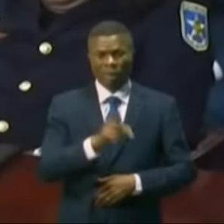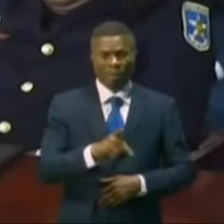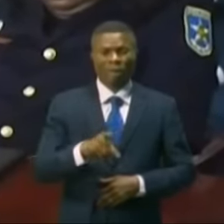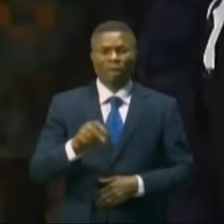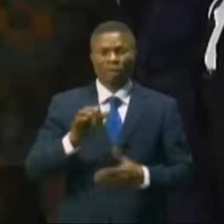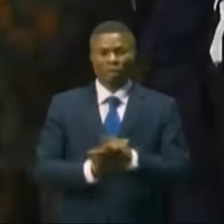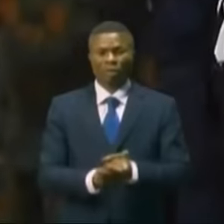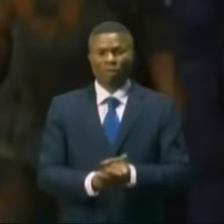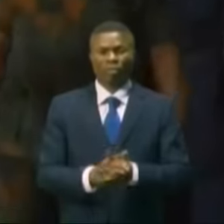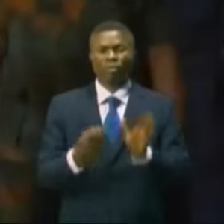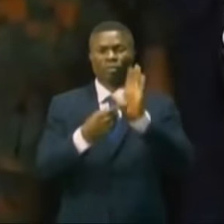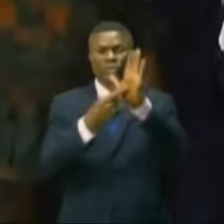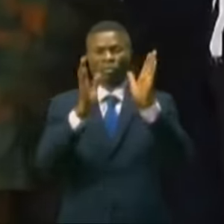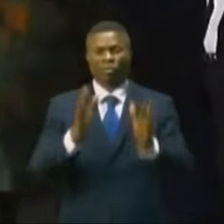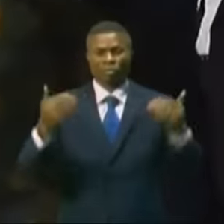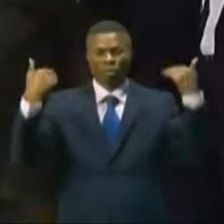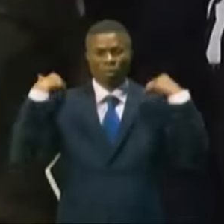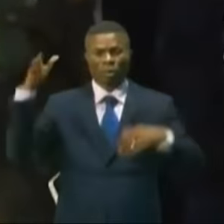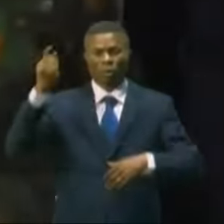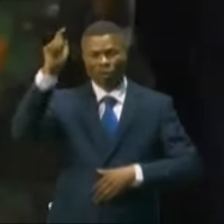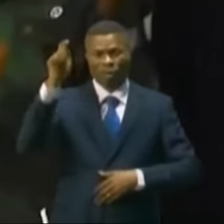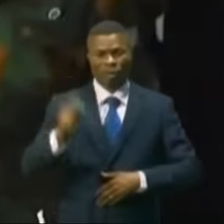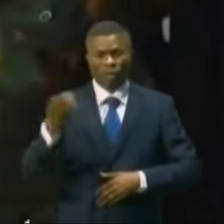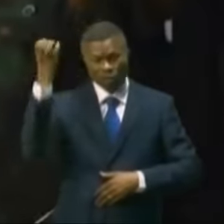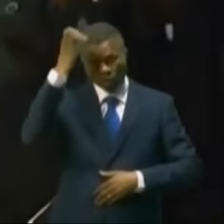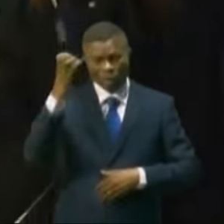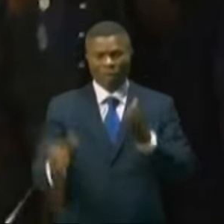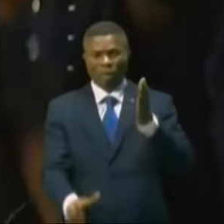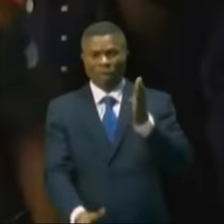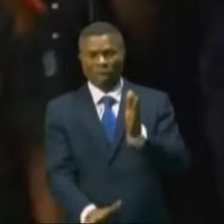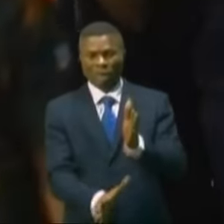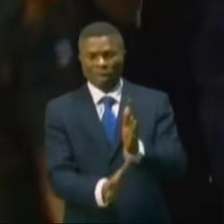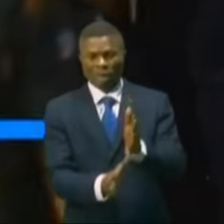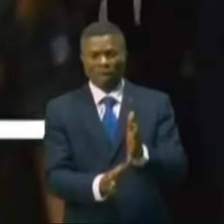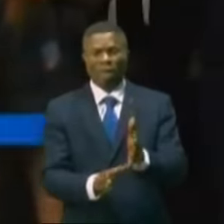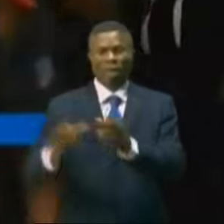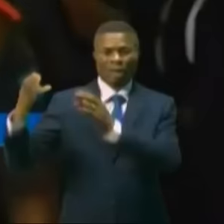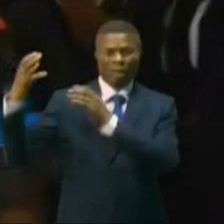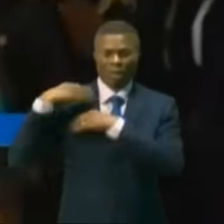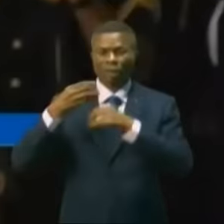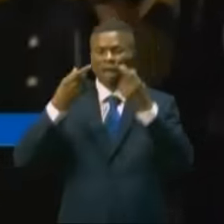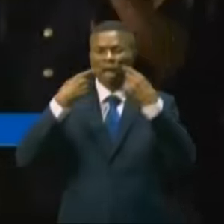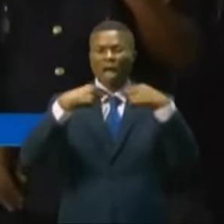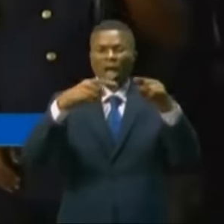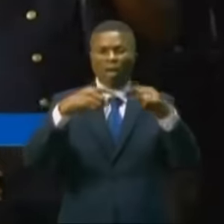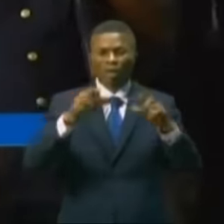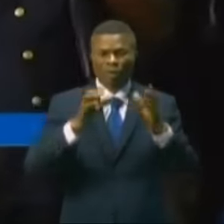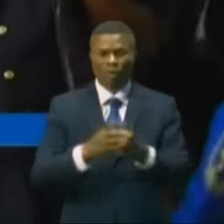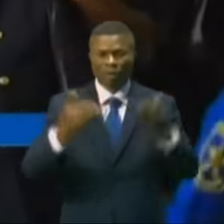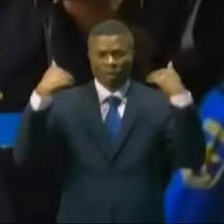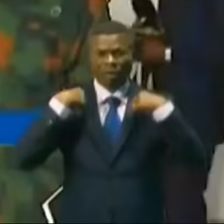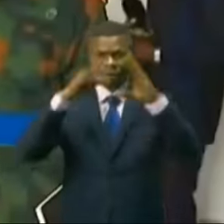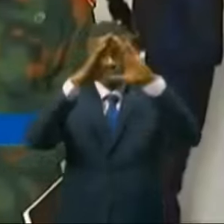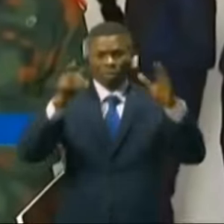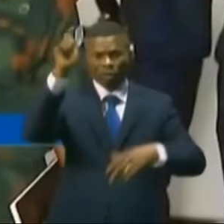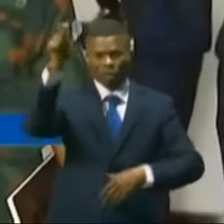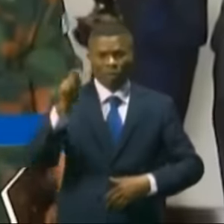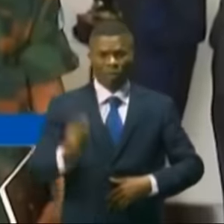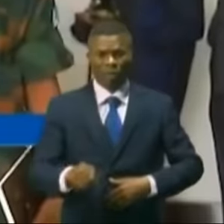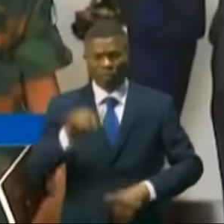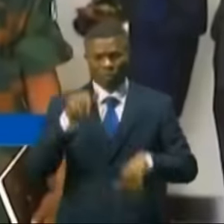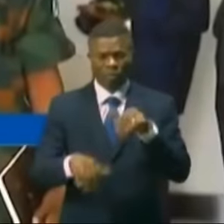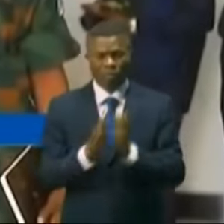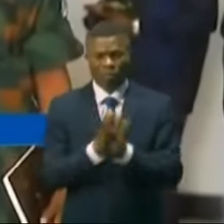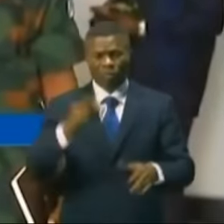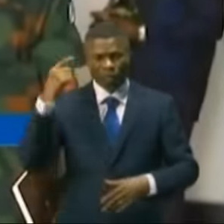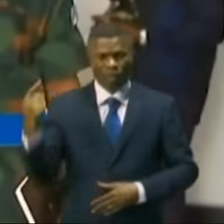le représentant du chef d'état-major général adjoint chargé du renseignement, le chef de la maison militaire ainsi que le secrétaire